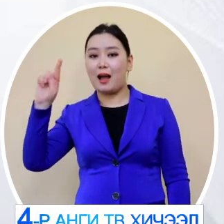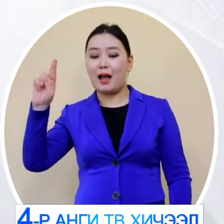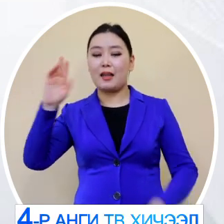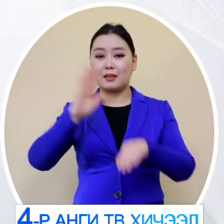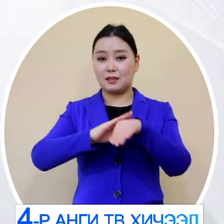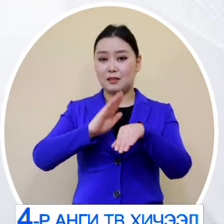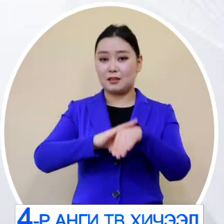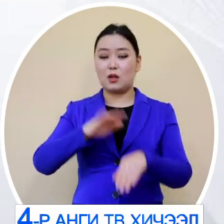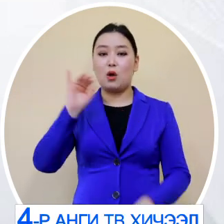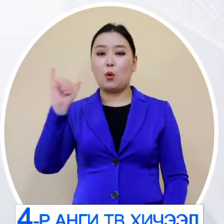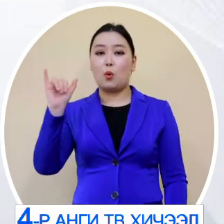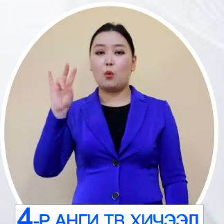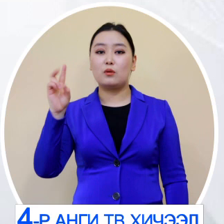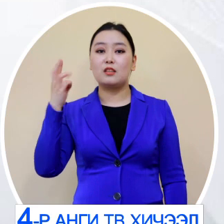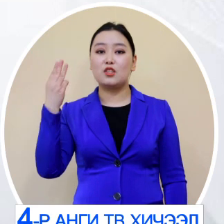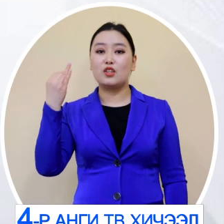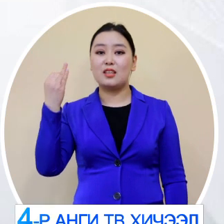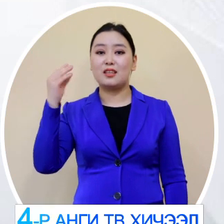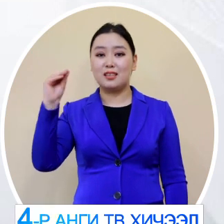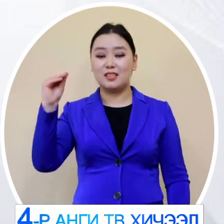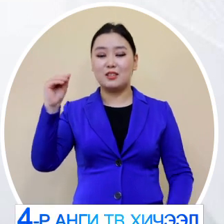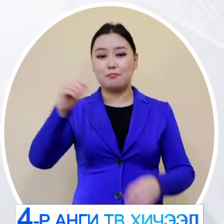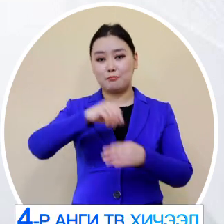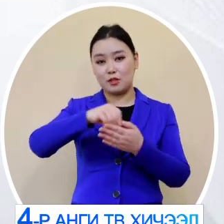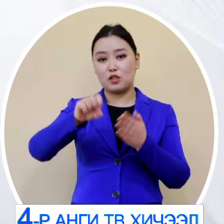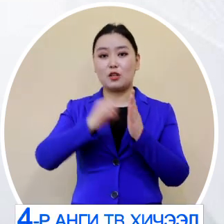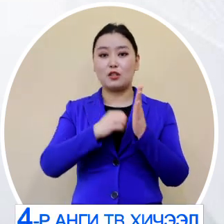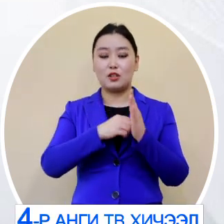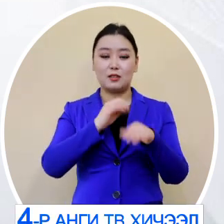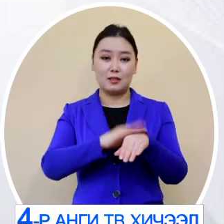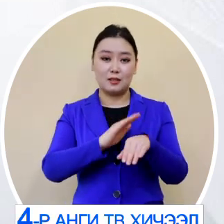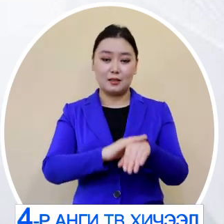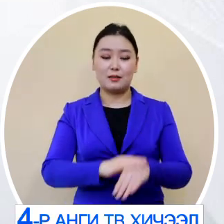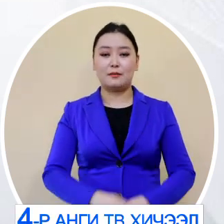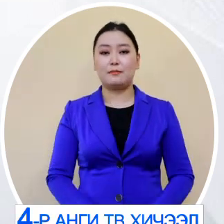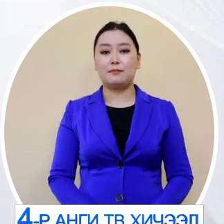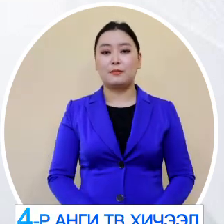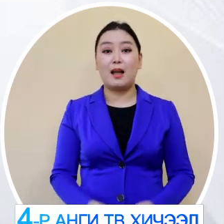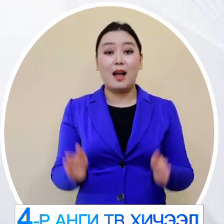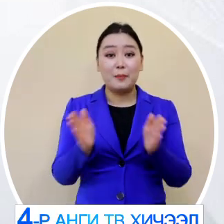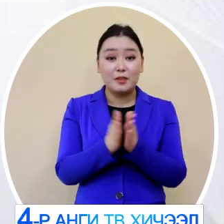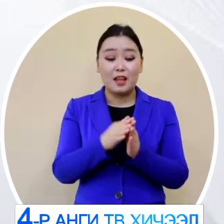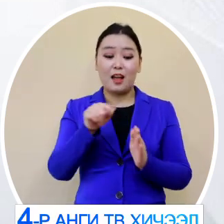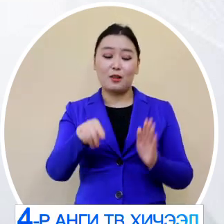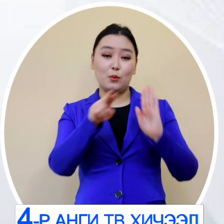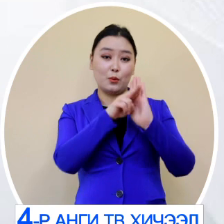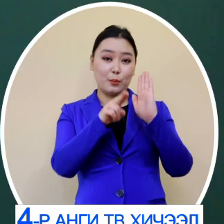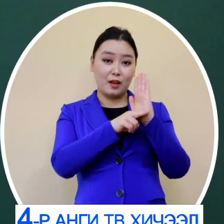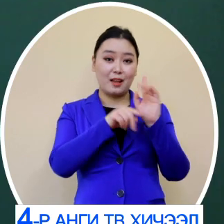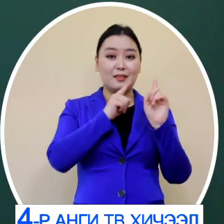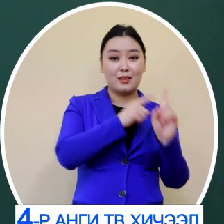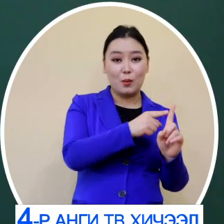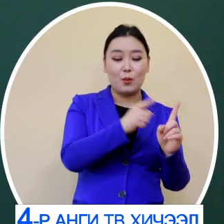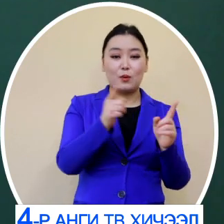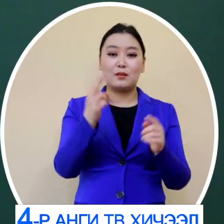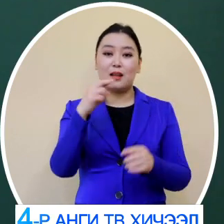маань уншицгаая. Аа уншиж гэдэг үг маань уншиж гэж бичигдэх ёстой юм байна.